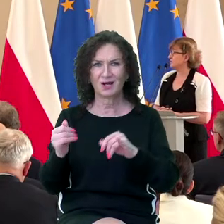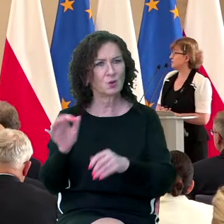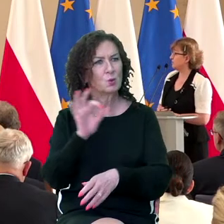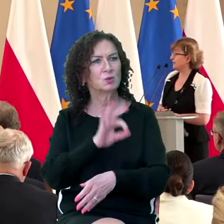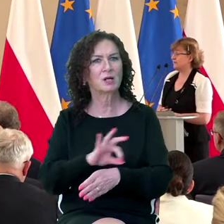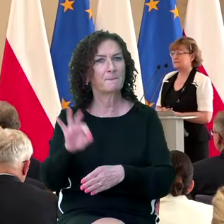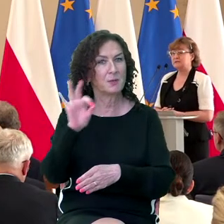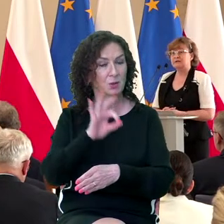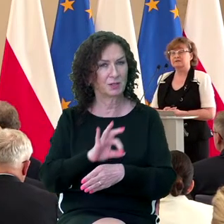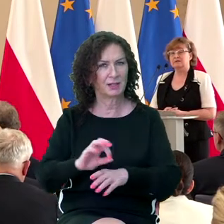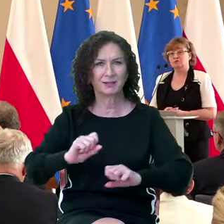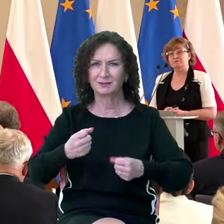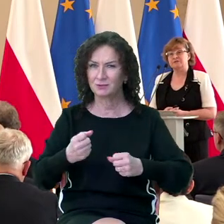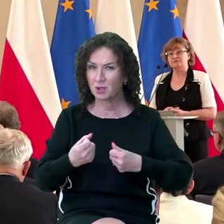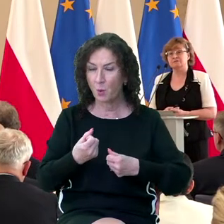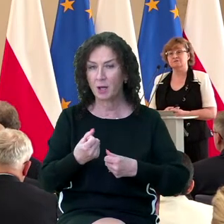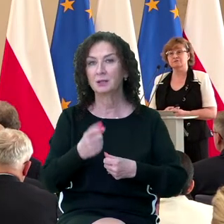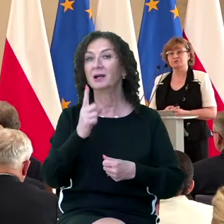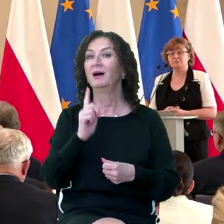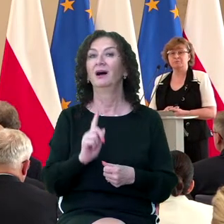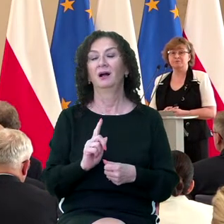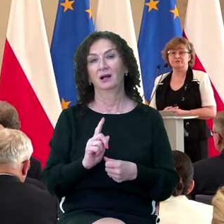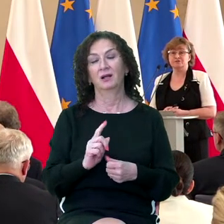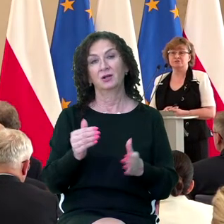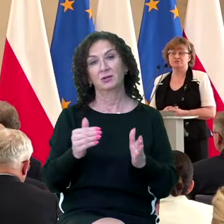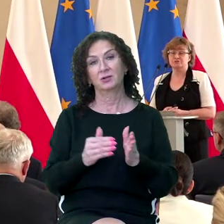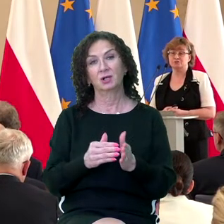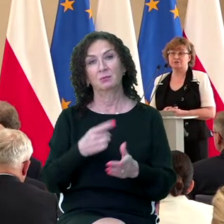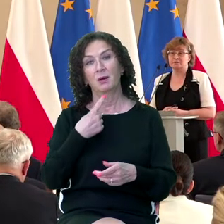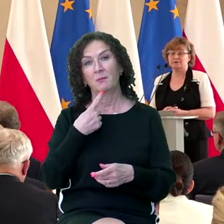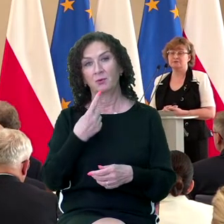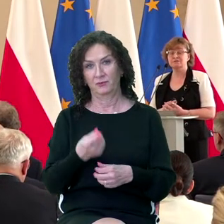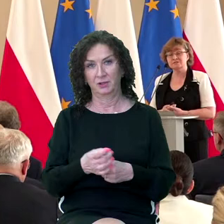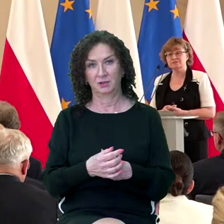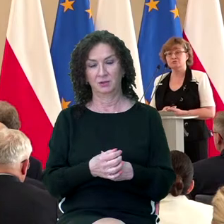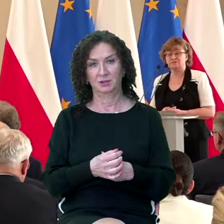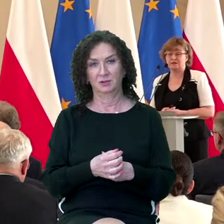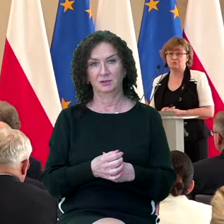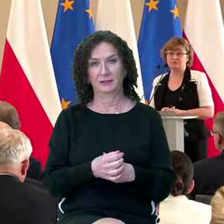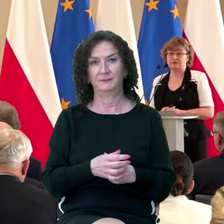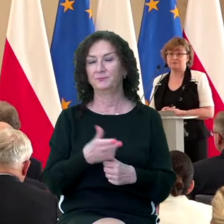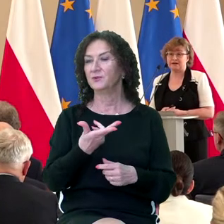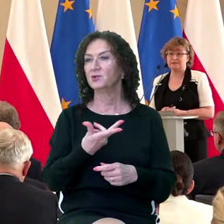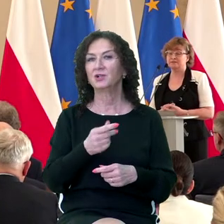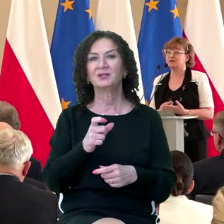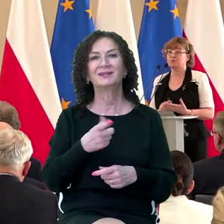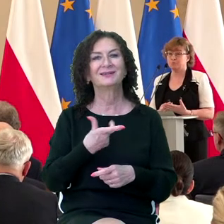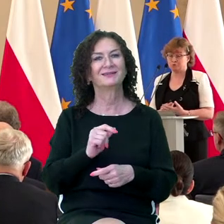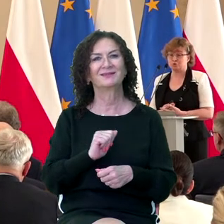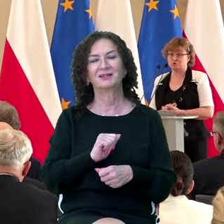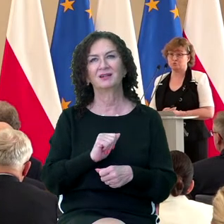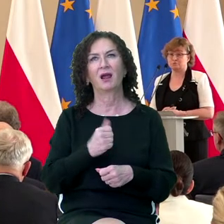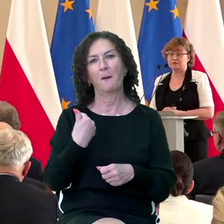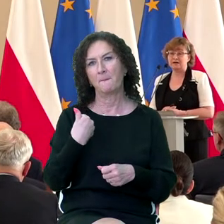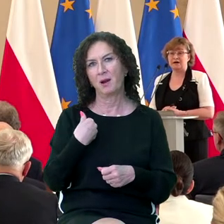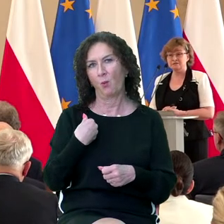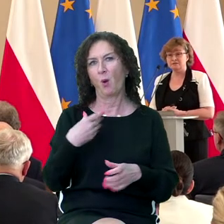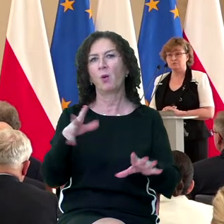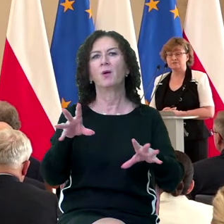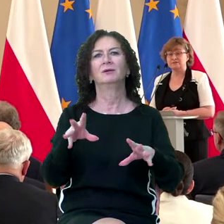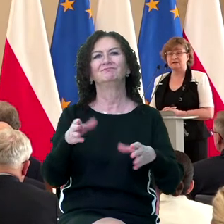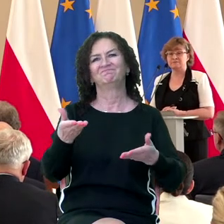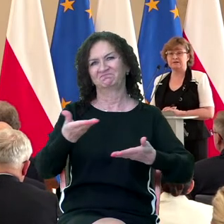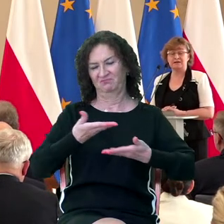różne działania. Natomiast trzeba powiedzieć, że nic nie zostało nam dane tak po prostu. Ani